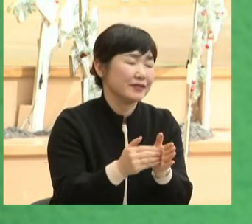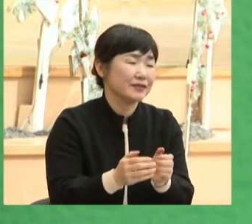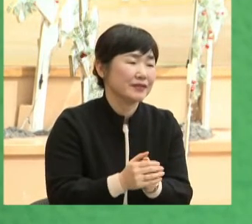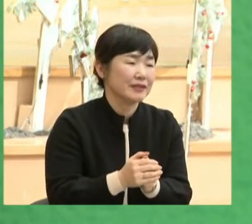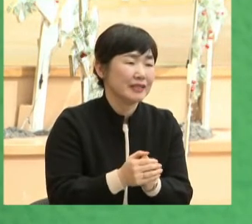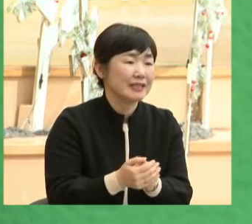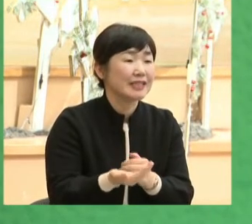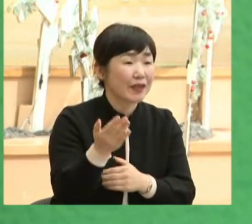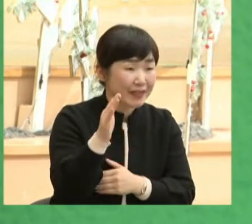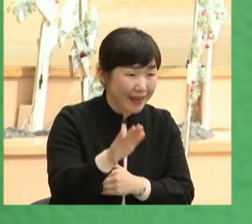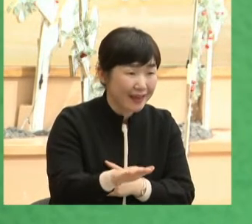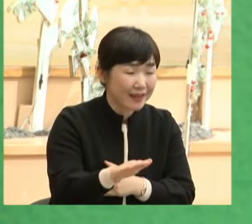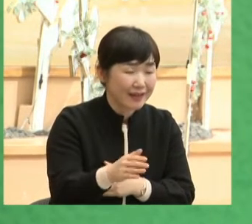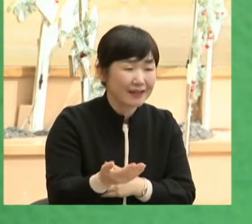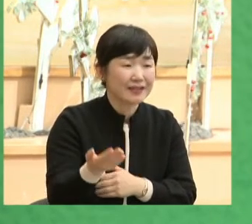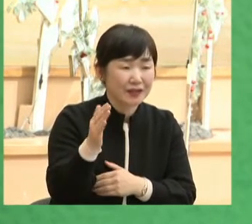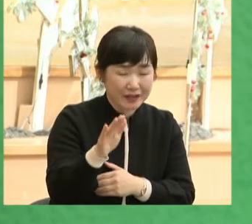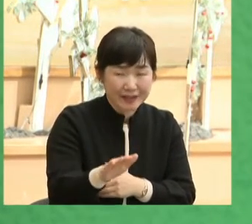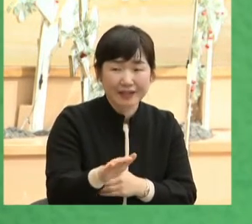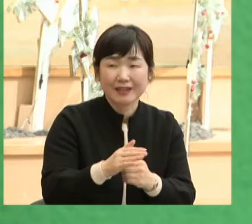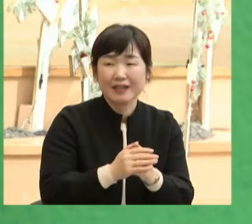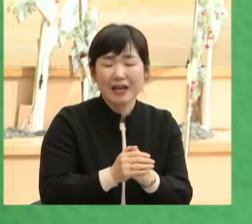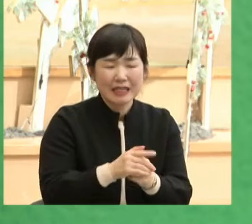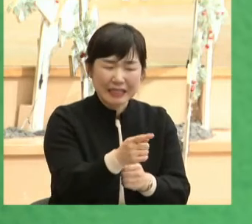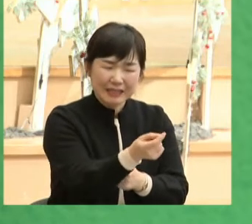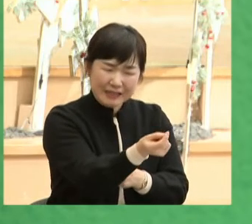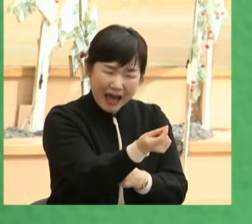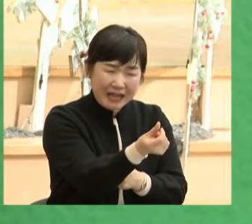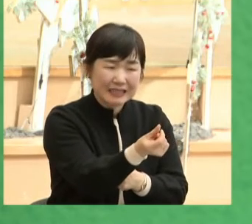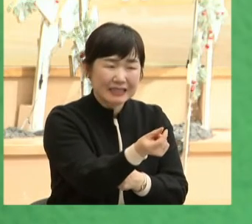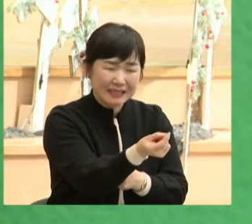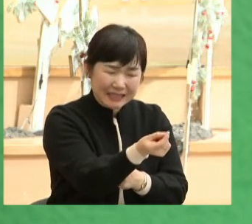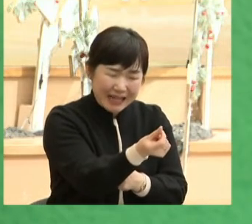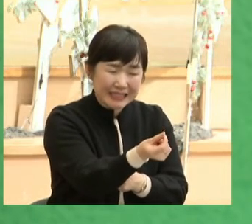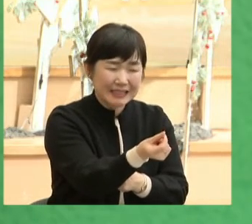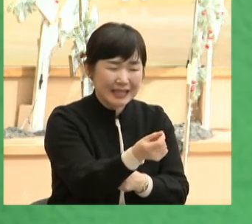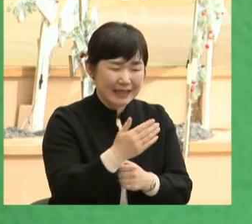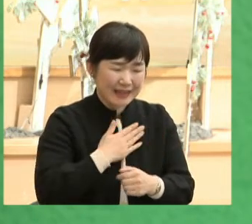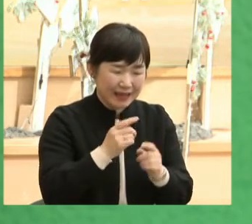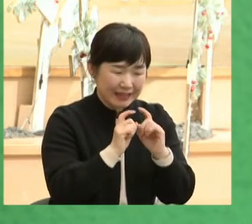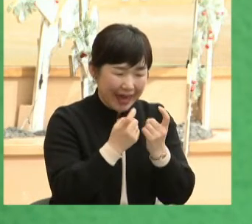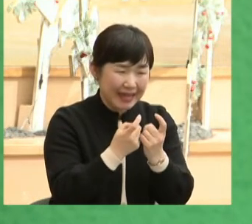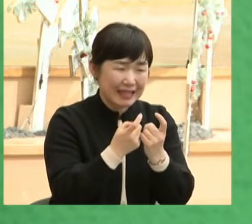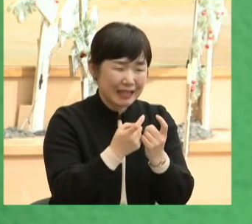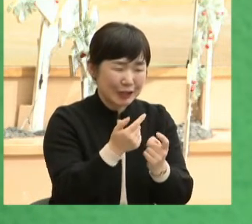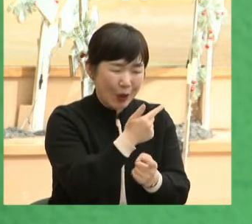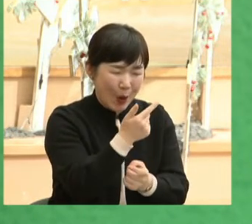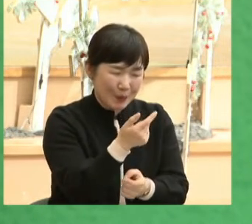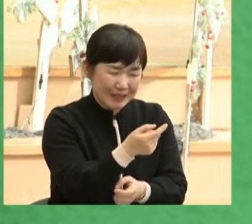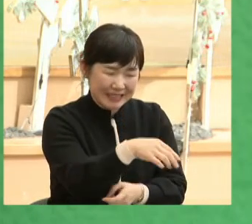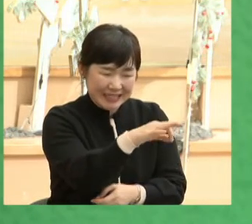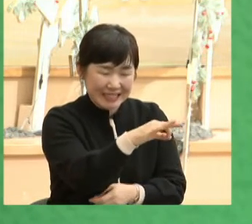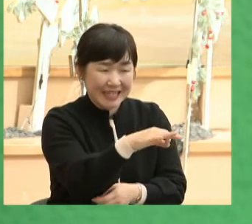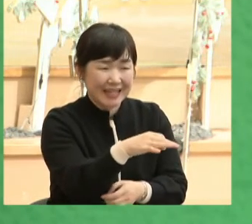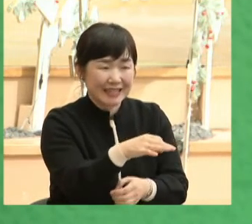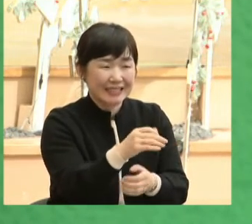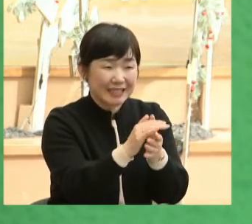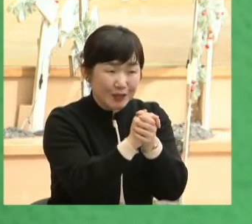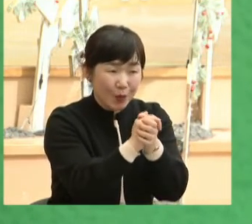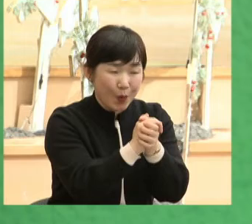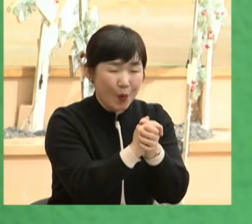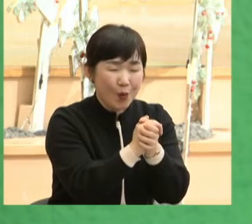그럼 하나님은 그 작은 지극히 개인적이고 인간적인 소원을 통해서도